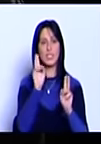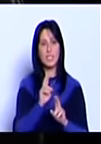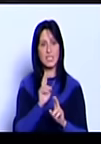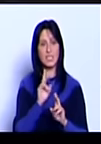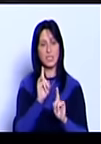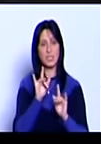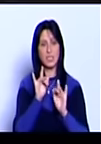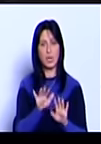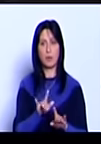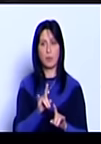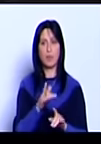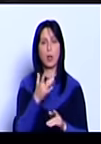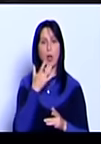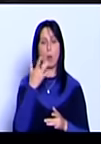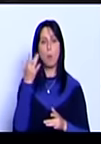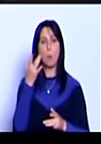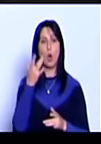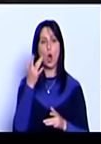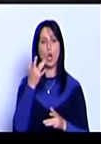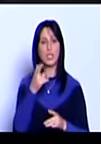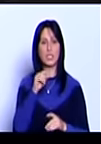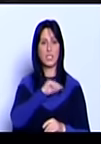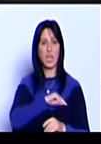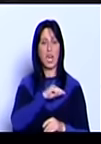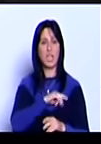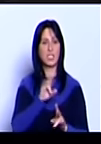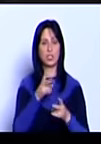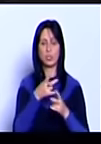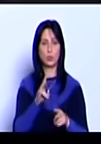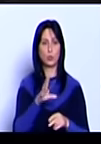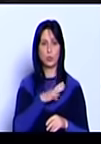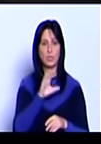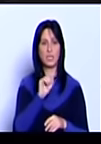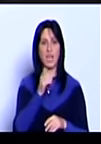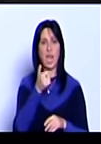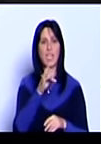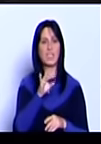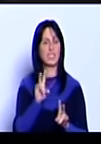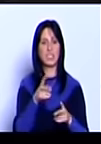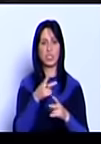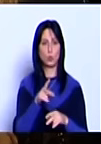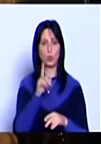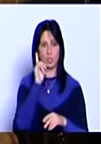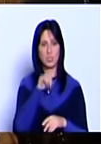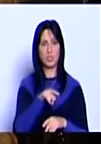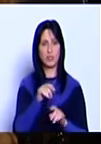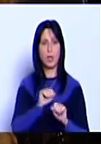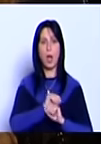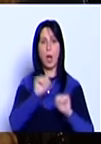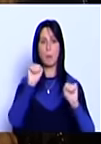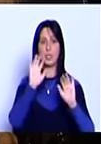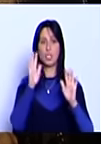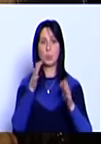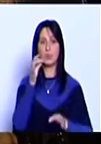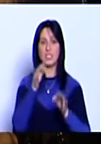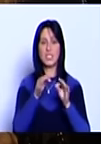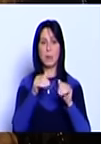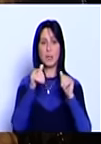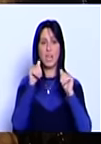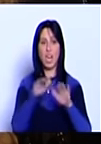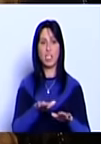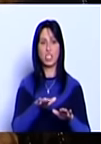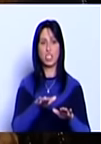და მე რეა საქმე. პოლიტიზებული და ახირებული ხასიათი არ უნდა მიიღოს საქმეში, საბადო საქმემო. თქვენ იცით რომ აფეთქება მოხდა სასამართლოს